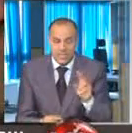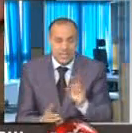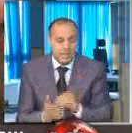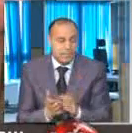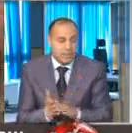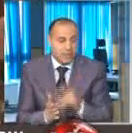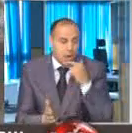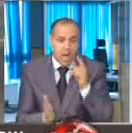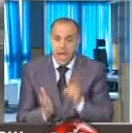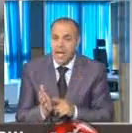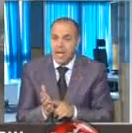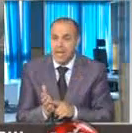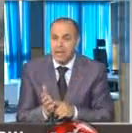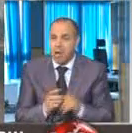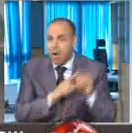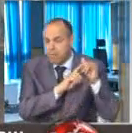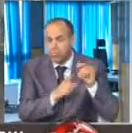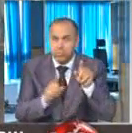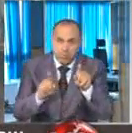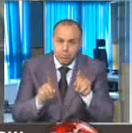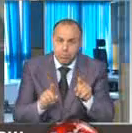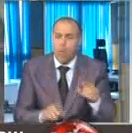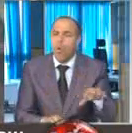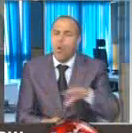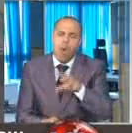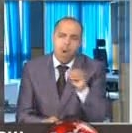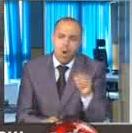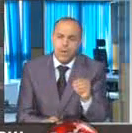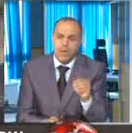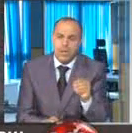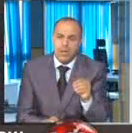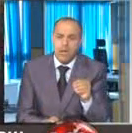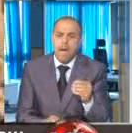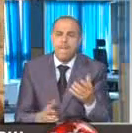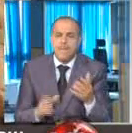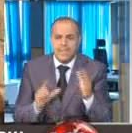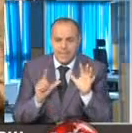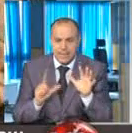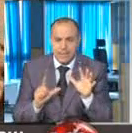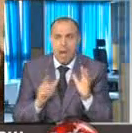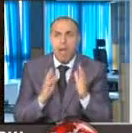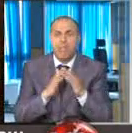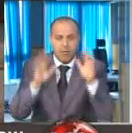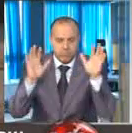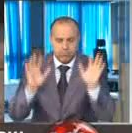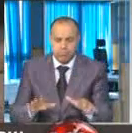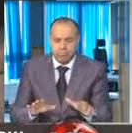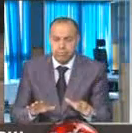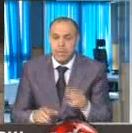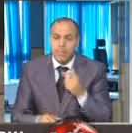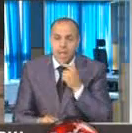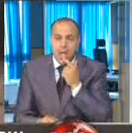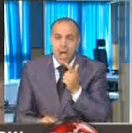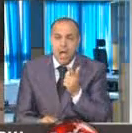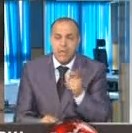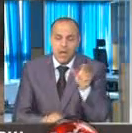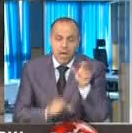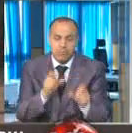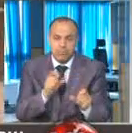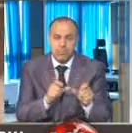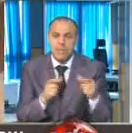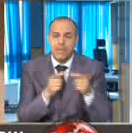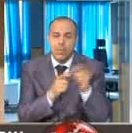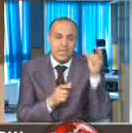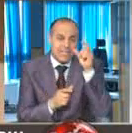المتطابقان أكدا أن الغارات والقصف في المدفعي أديا إلى تدمير 7 مبان يرجح أنها تأوي عناصر مما